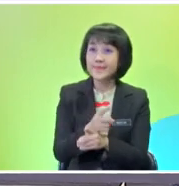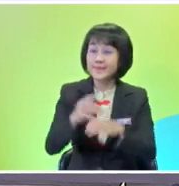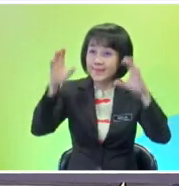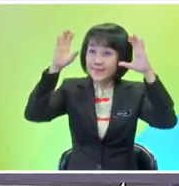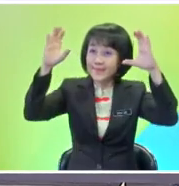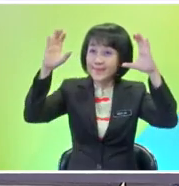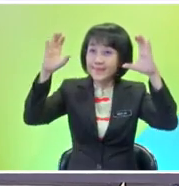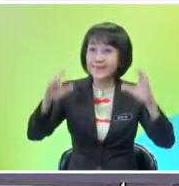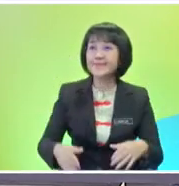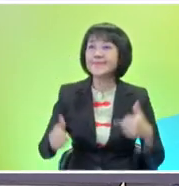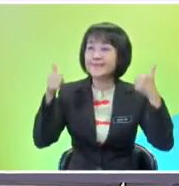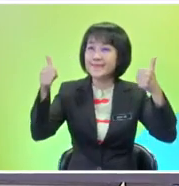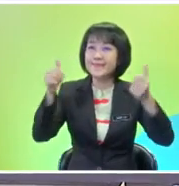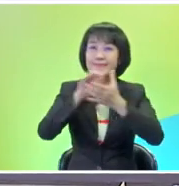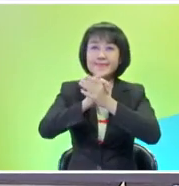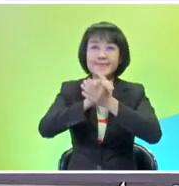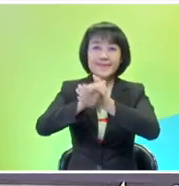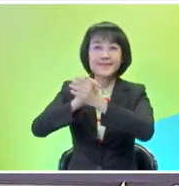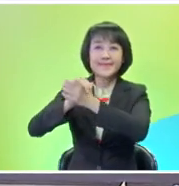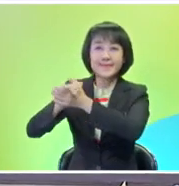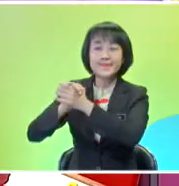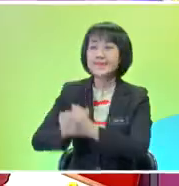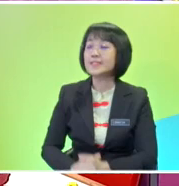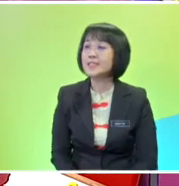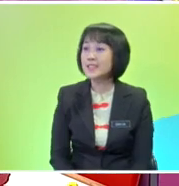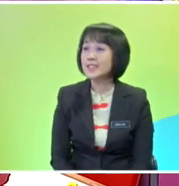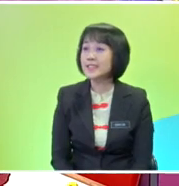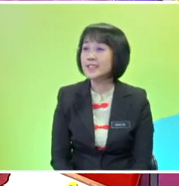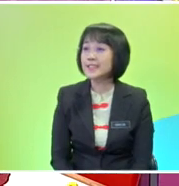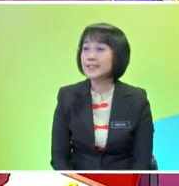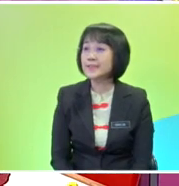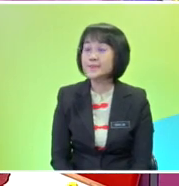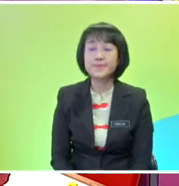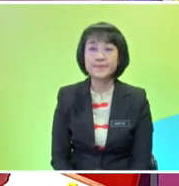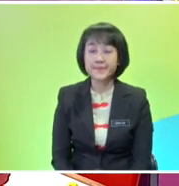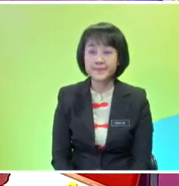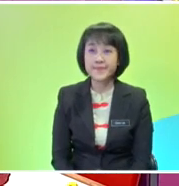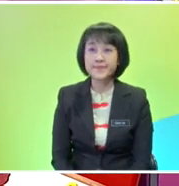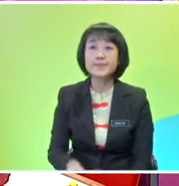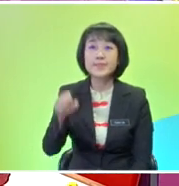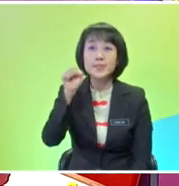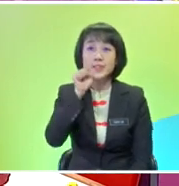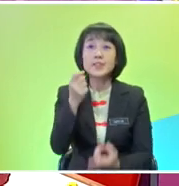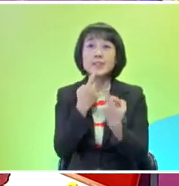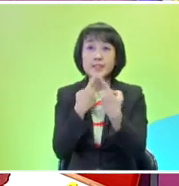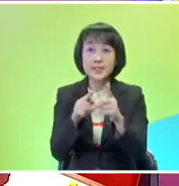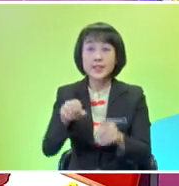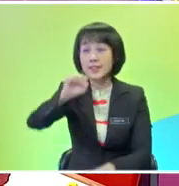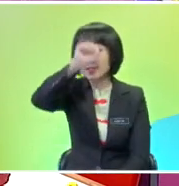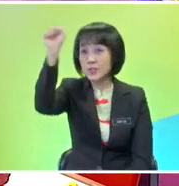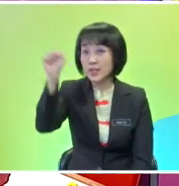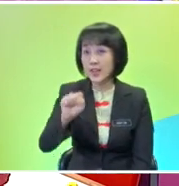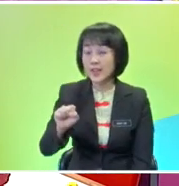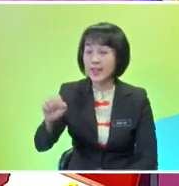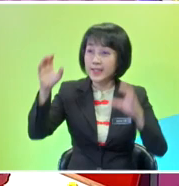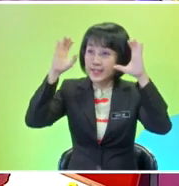betul okey takniah Cikgu okey baik okey kali ni Cikgu Nak minta Kak Mira jawab soalan Cikgu ya tadi